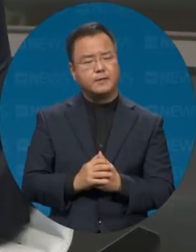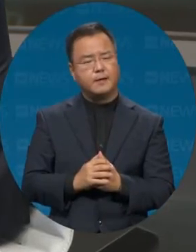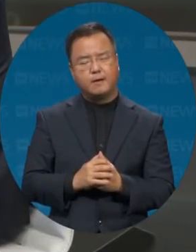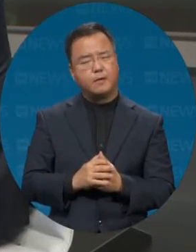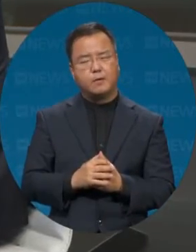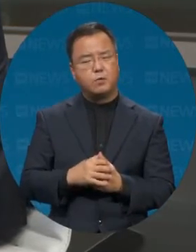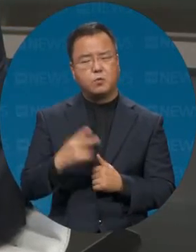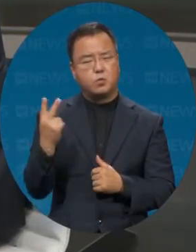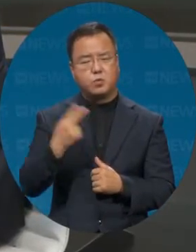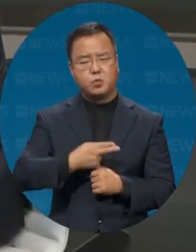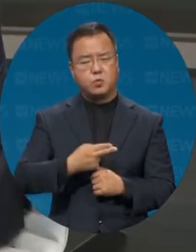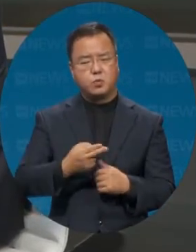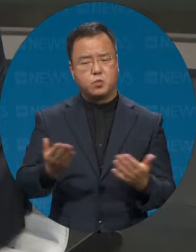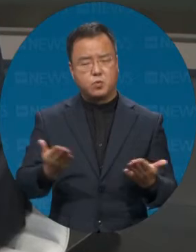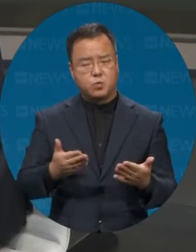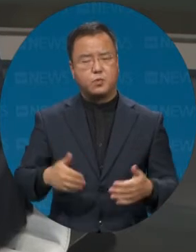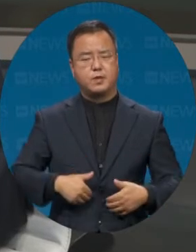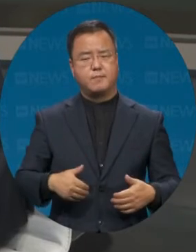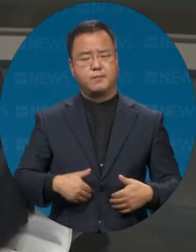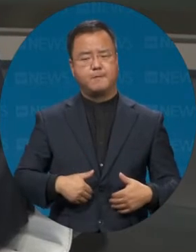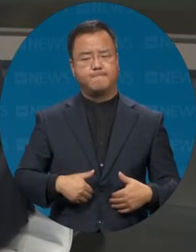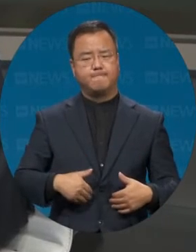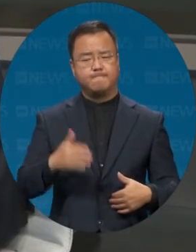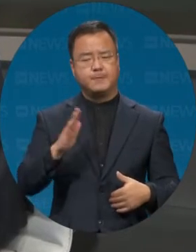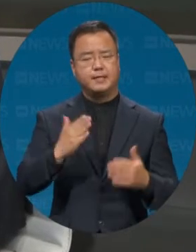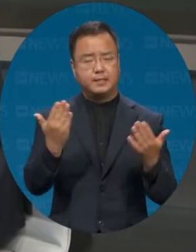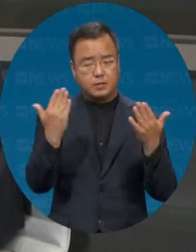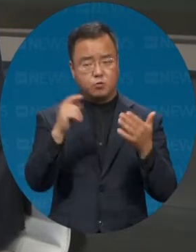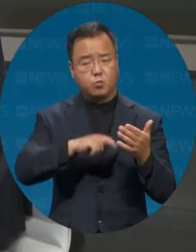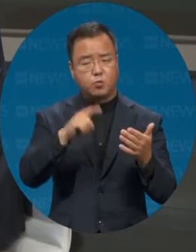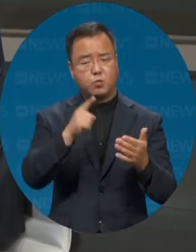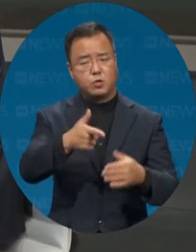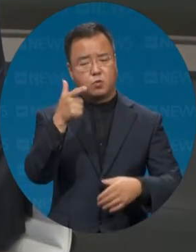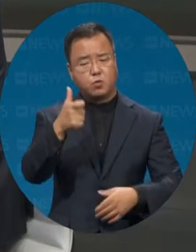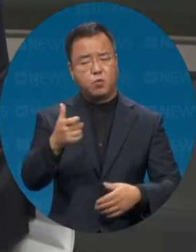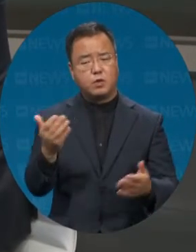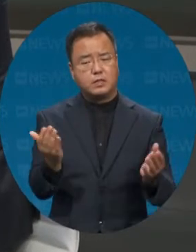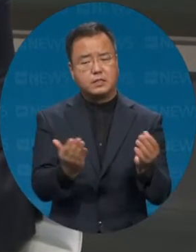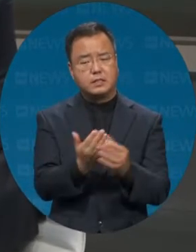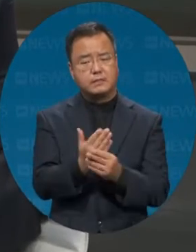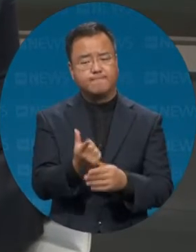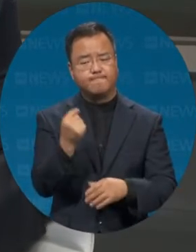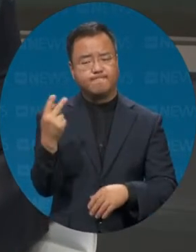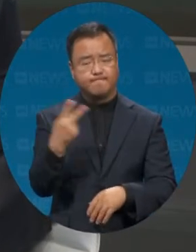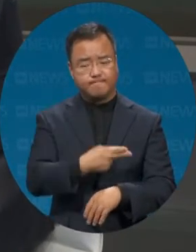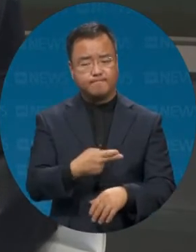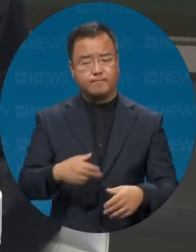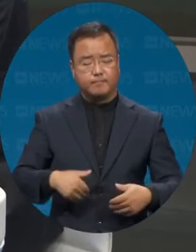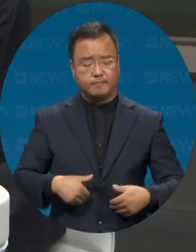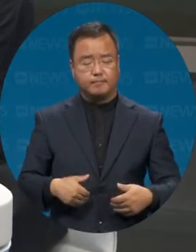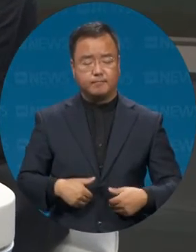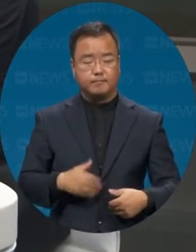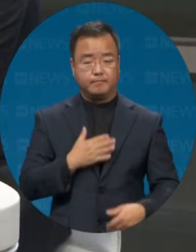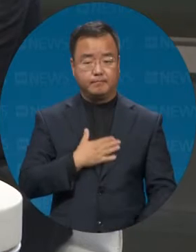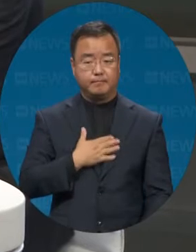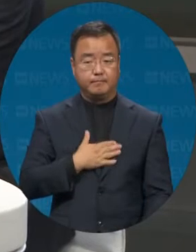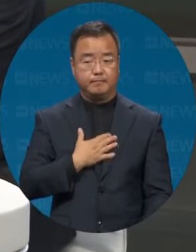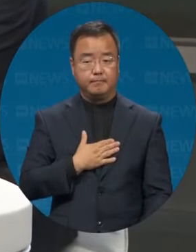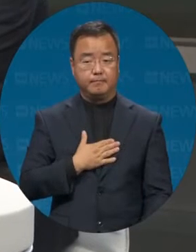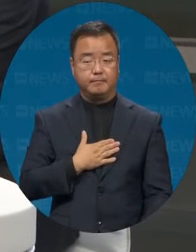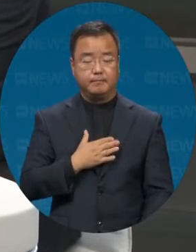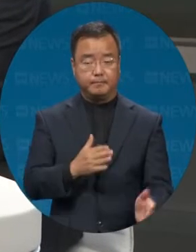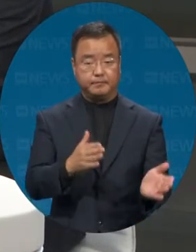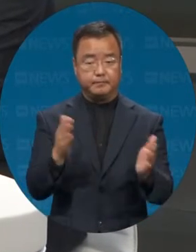소식들을 저희가 연일 전해 드리고 있습니다만 학교에서의 총기 사고는 정말로 좀 빨리좀 근절돼야 될 것 같습니다 4 아